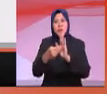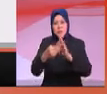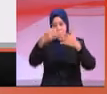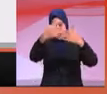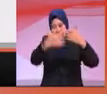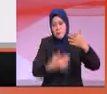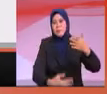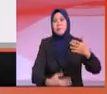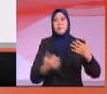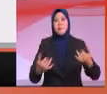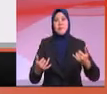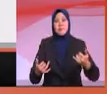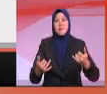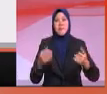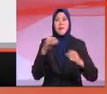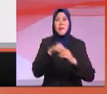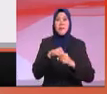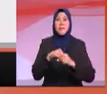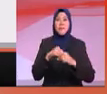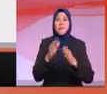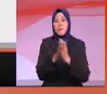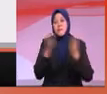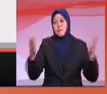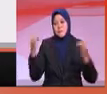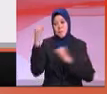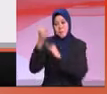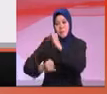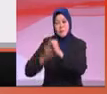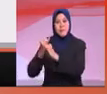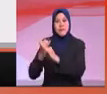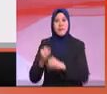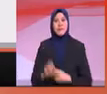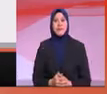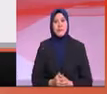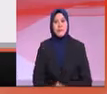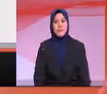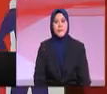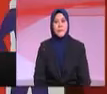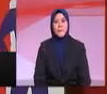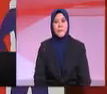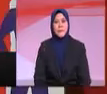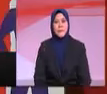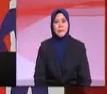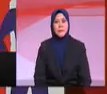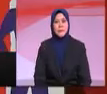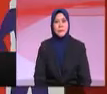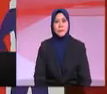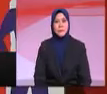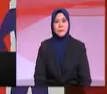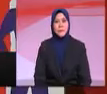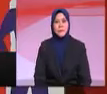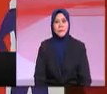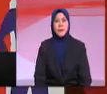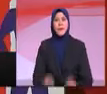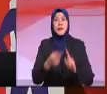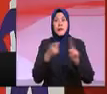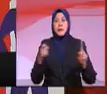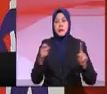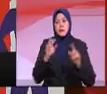diterbitkan di jurnal-jurnal antarabangsa. Next. Dan juga yang